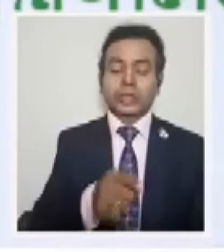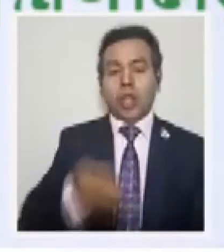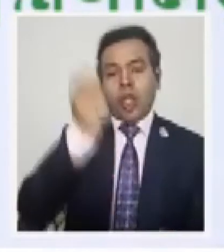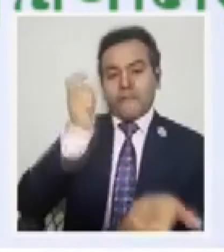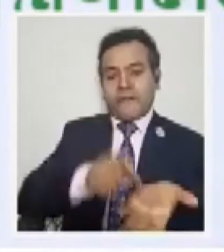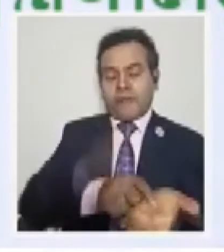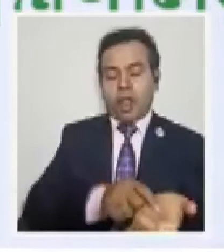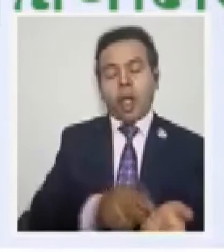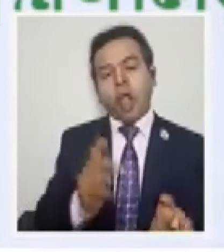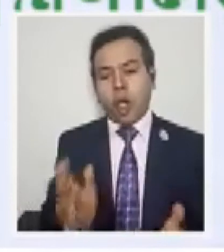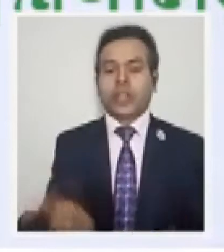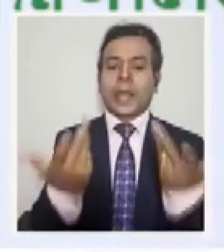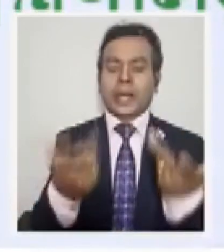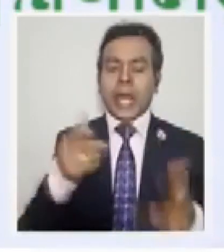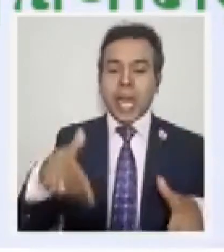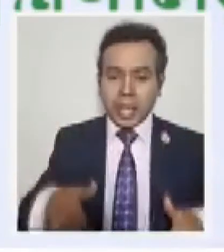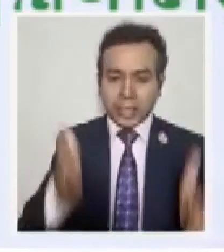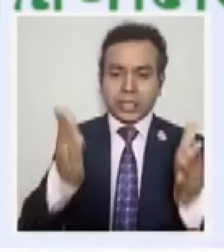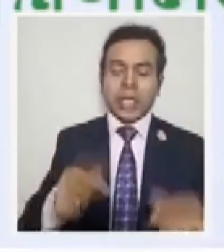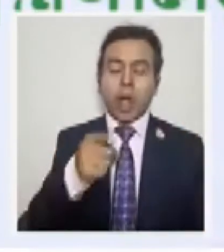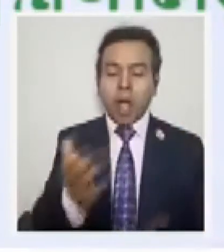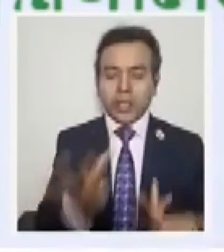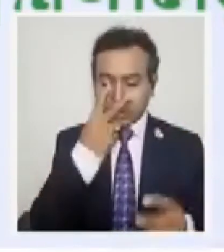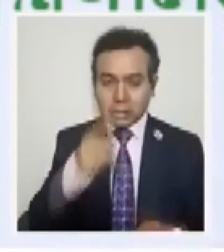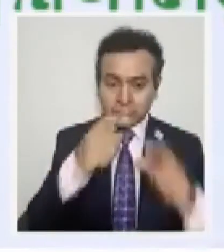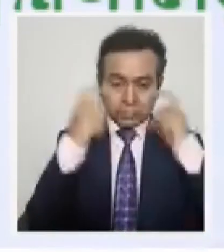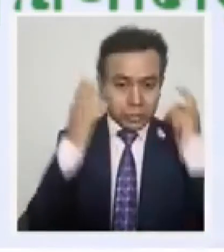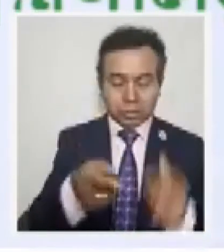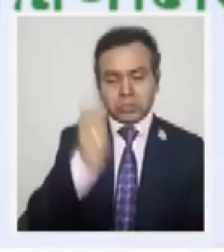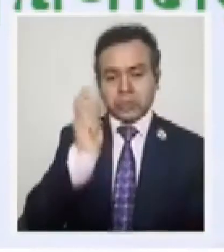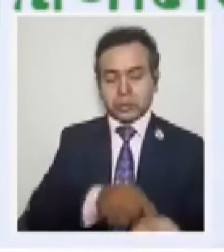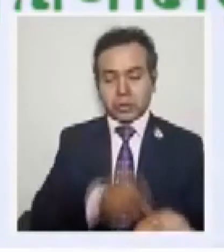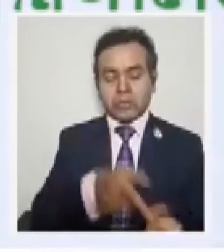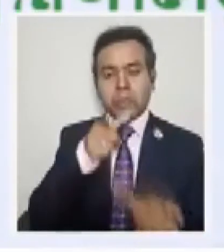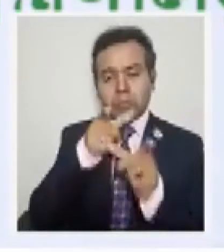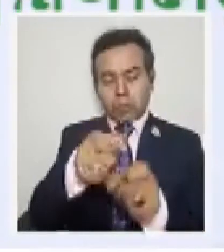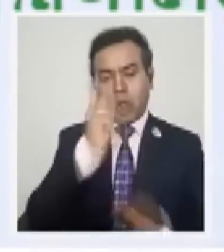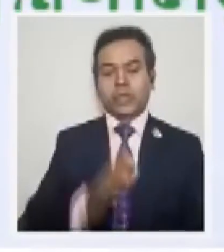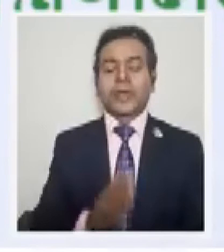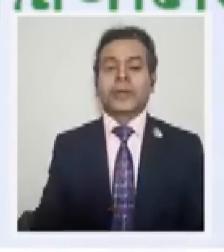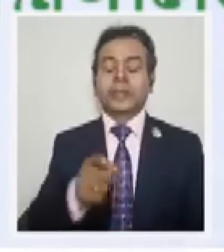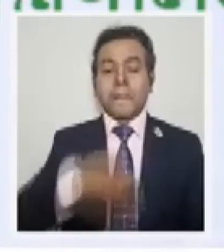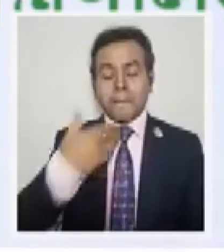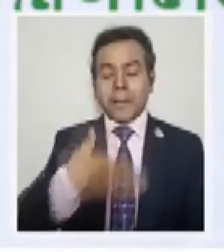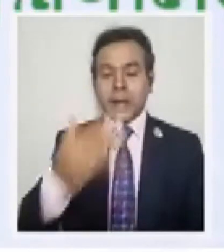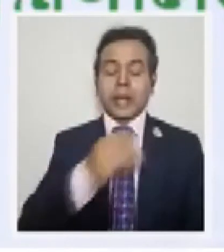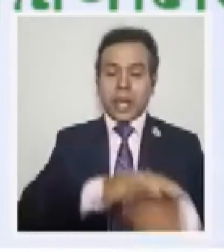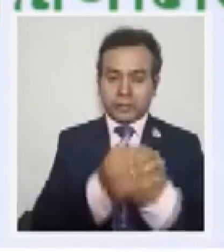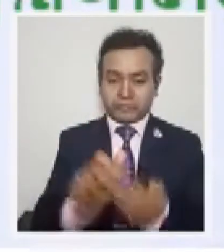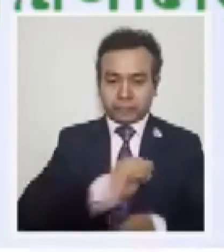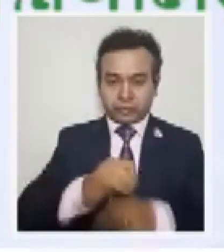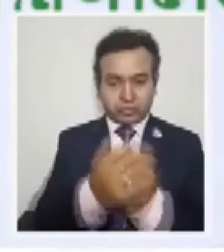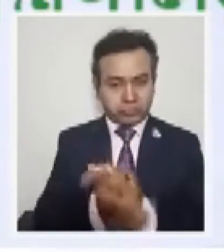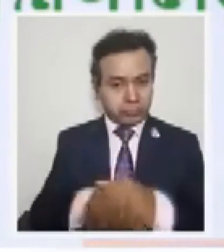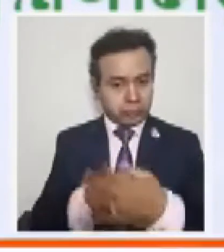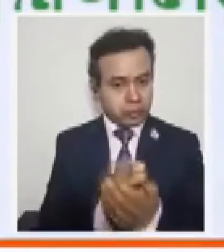এবং জরুরি। মাস্ক না পরলে আপনি অনেক ক্ষেত্রে জরিমানার সম্মুখীন হতে পারেন, কাজেই আপনি অবশ্যই নিজেকে